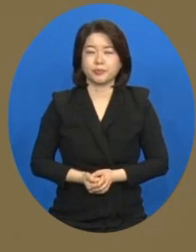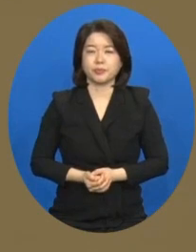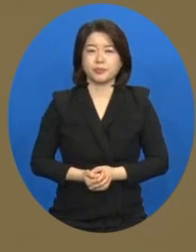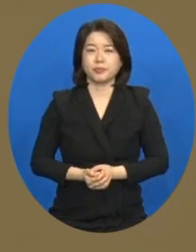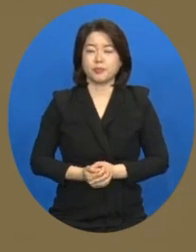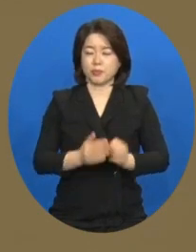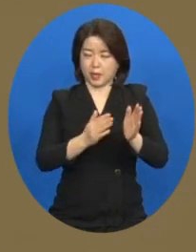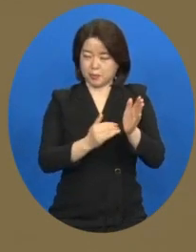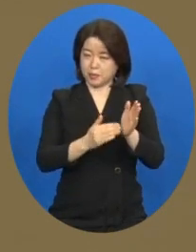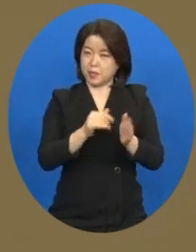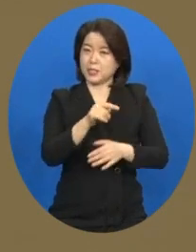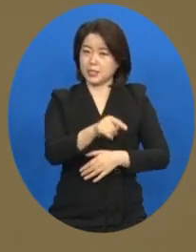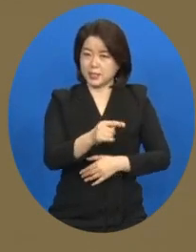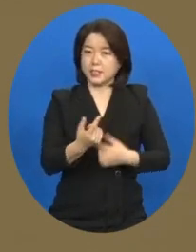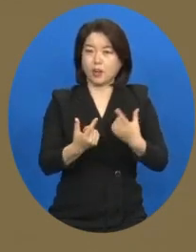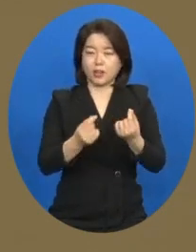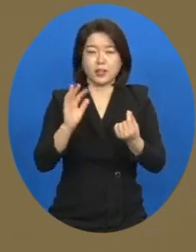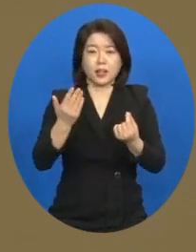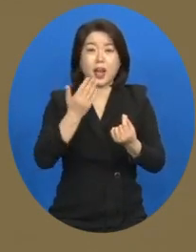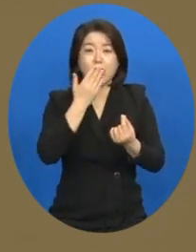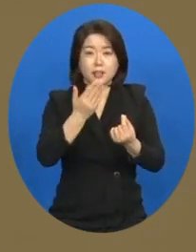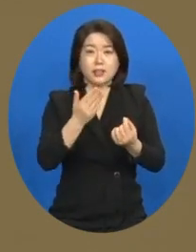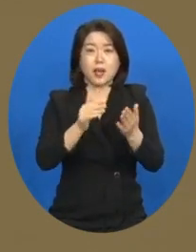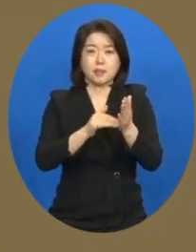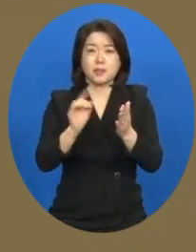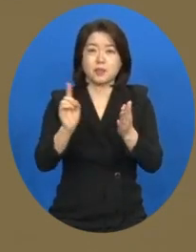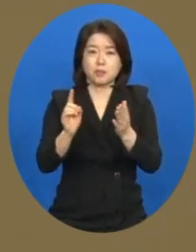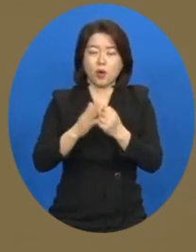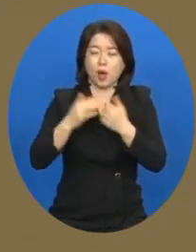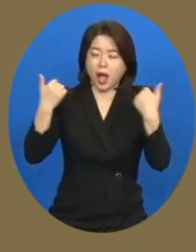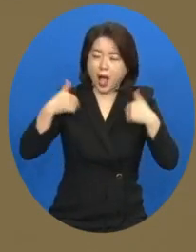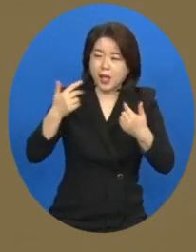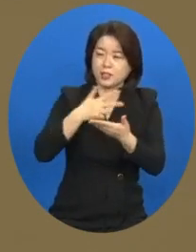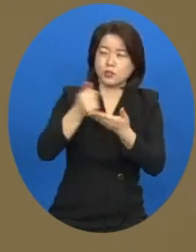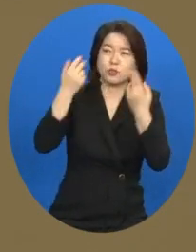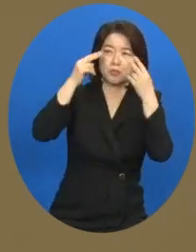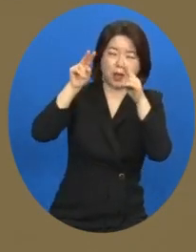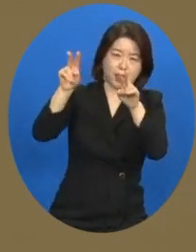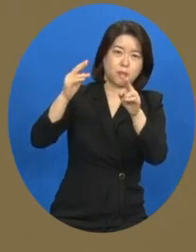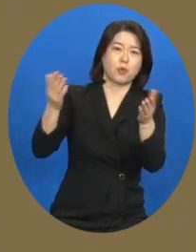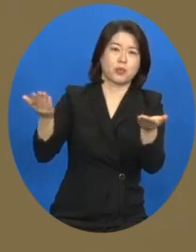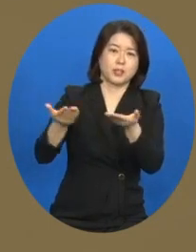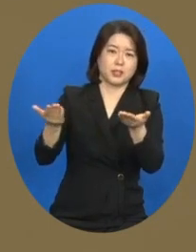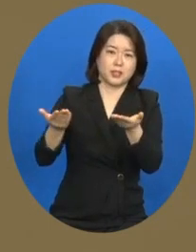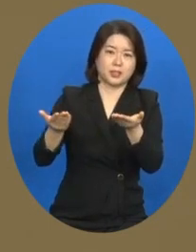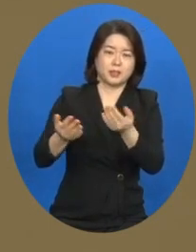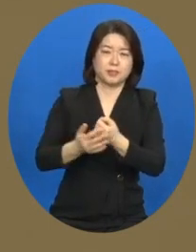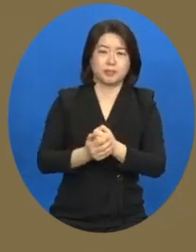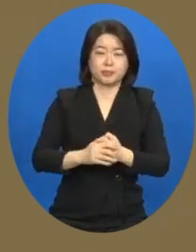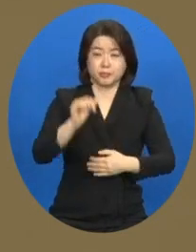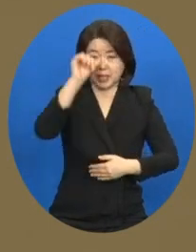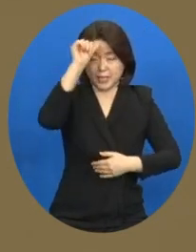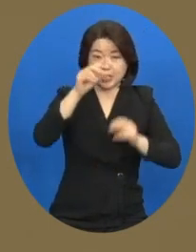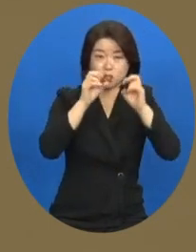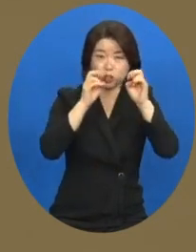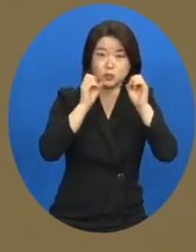비밀은, 이렇게 될 수 있는 비밀은 항상 주님을 바라보는 겁니다. 인도